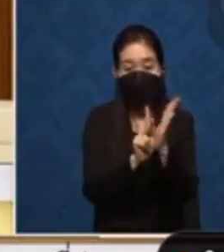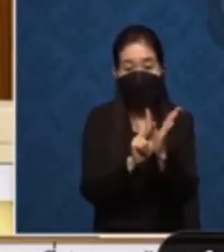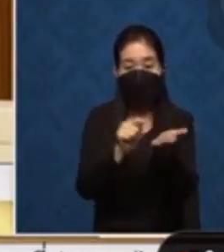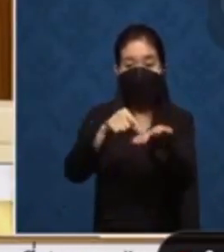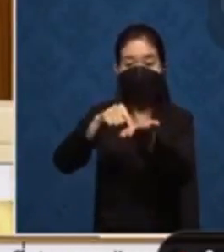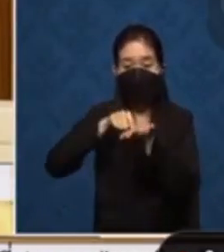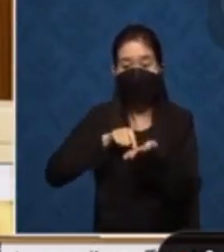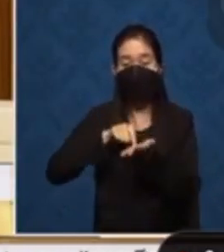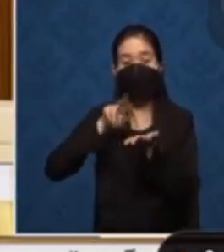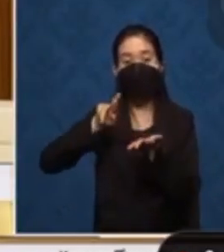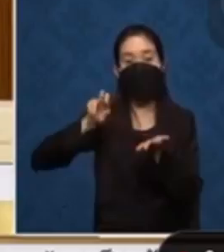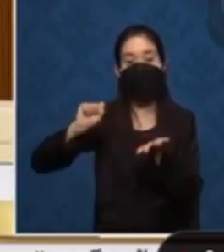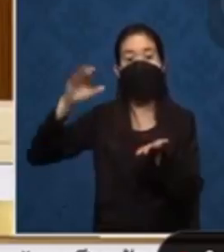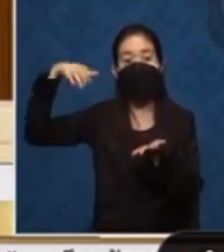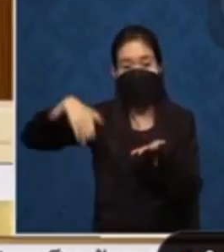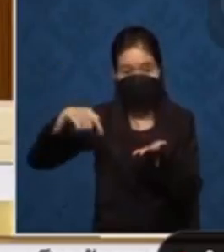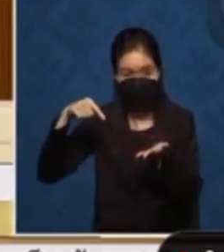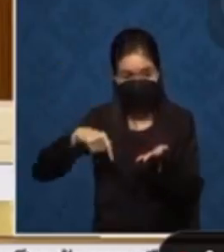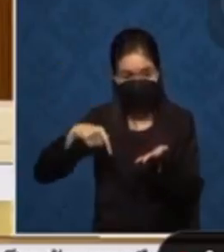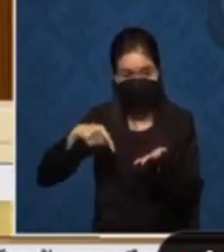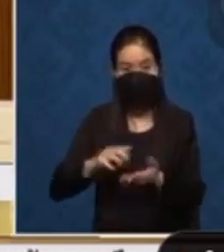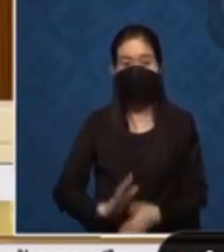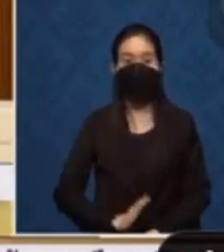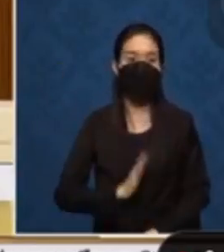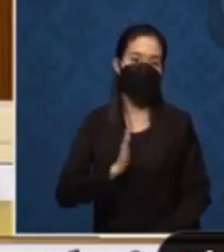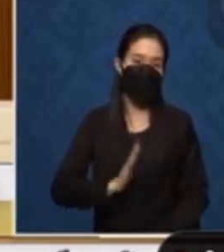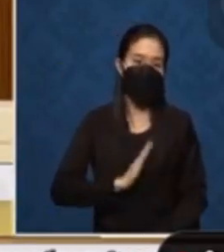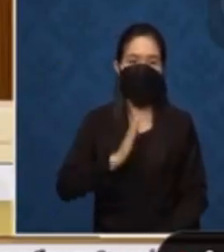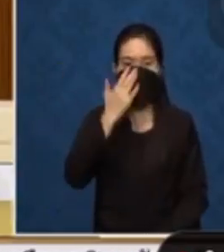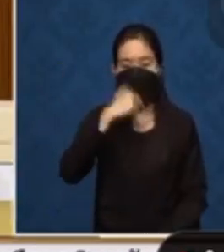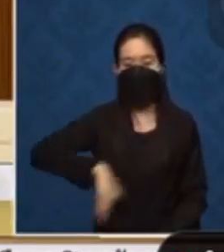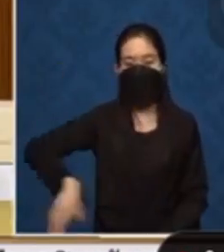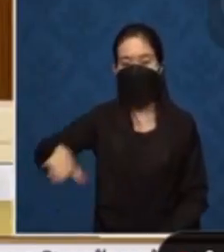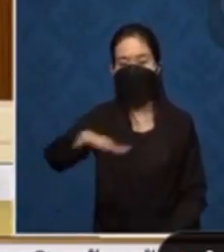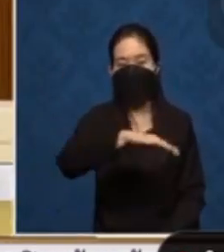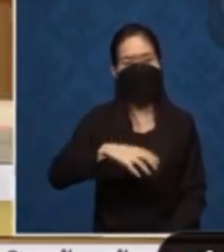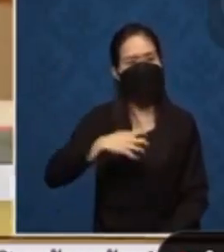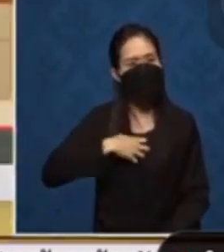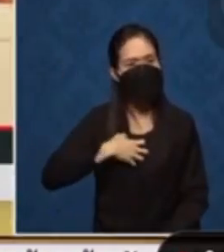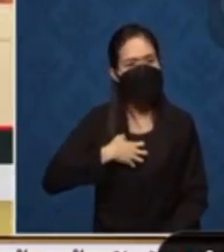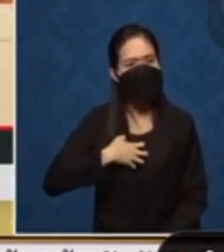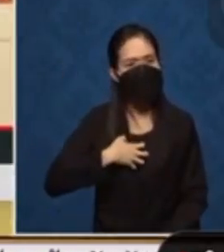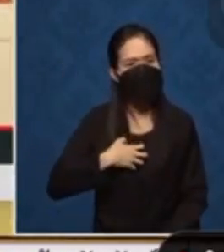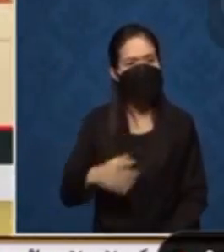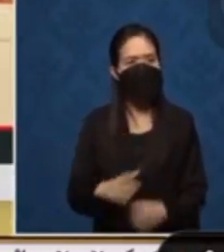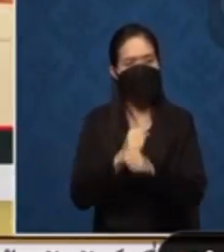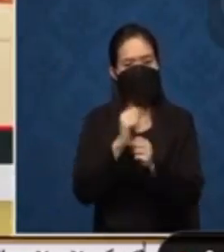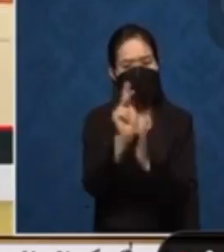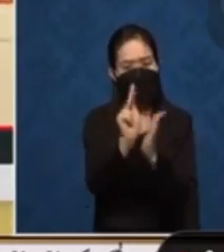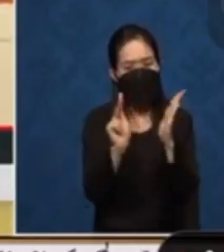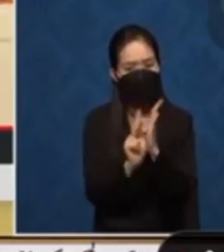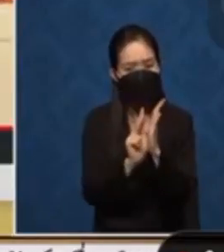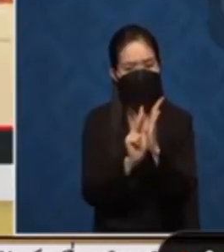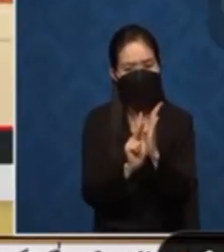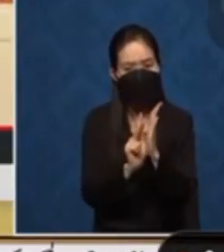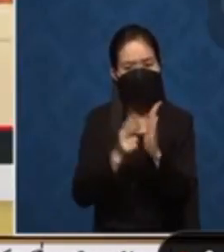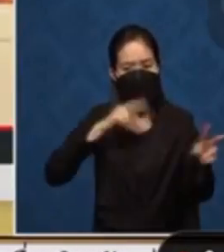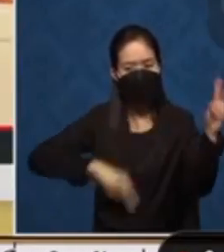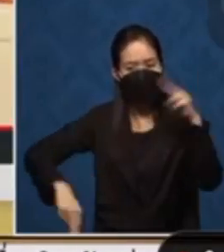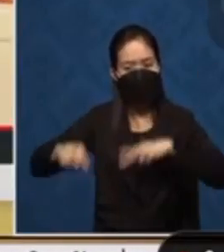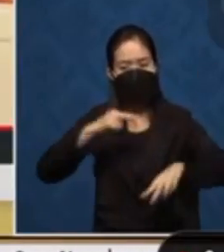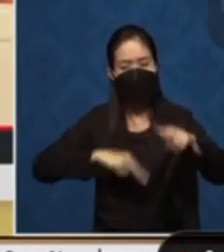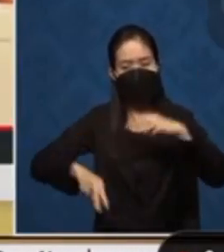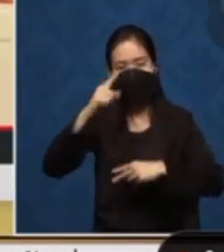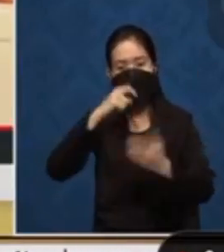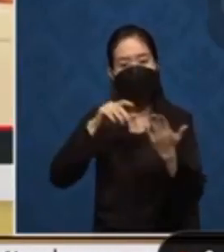ศพาผู้แรลัสดรอัทรงเกรศแห่งนี้เป็เพรเราต้องการยนยหลักการว่ากศมายที่จะนำมาใช้ปก คองประเทศต้